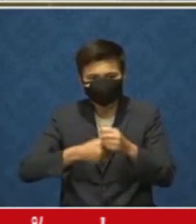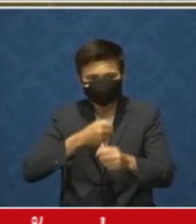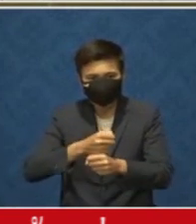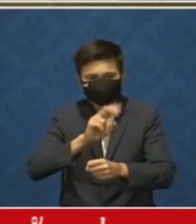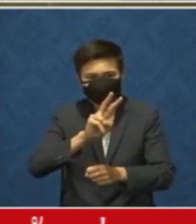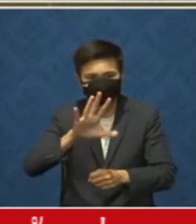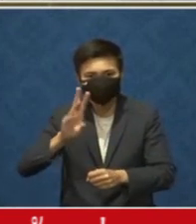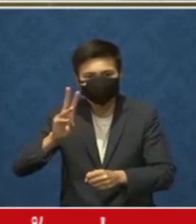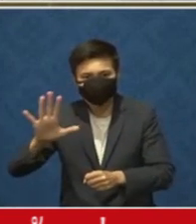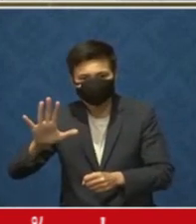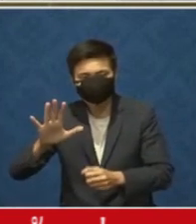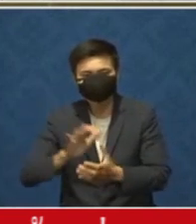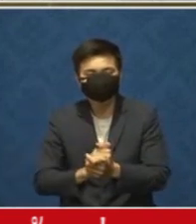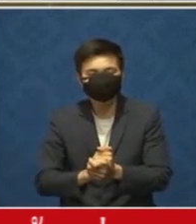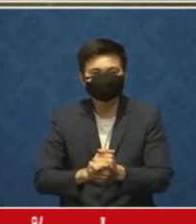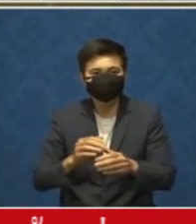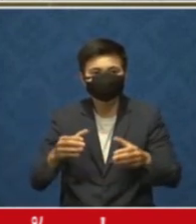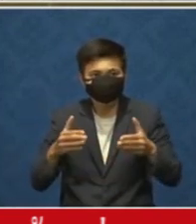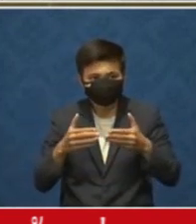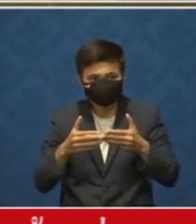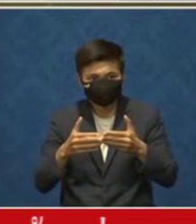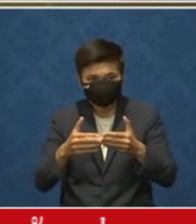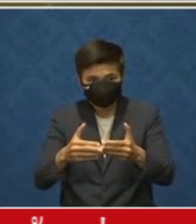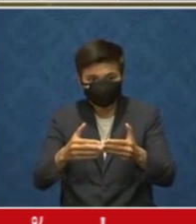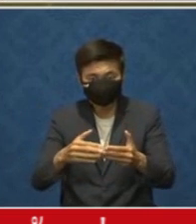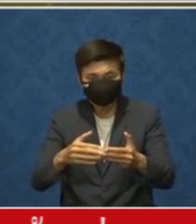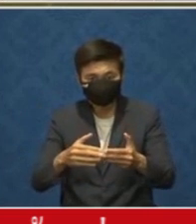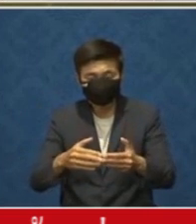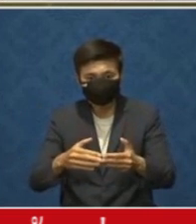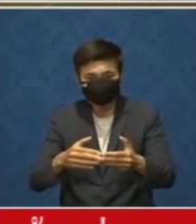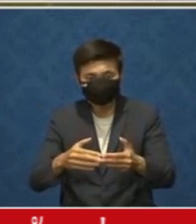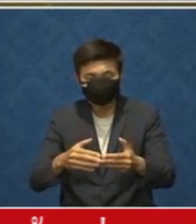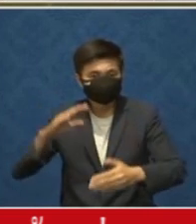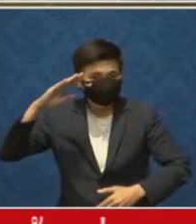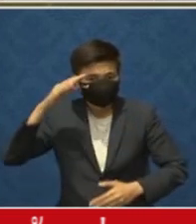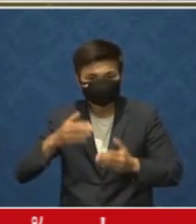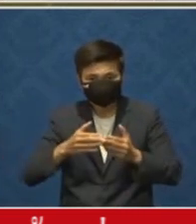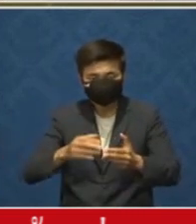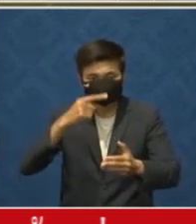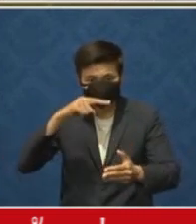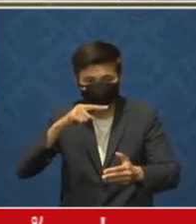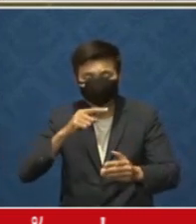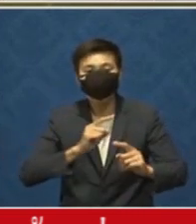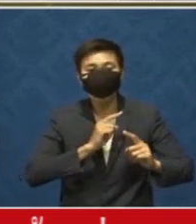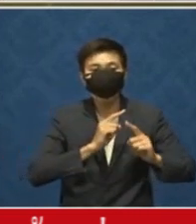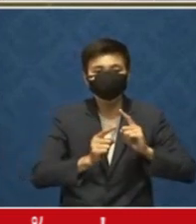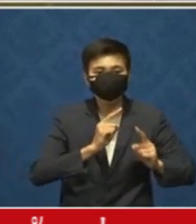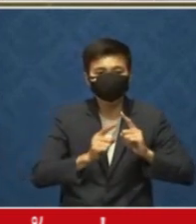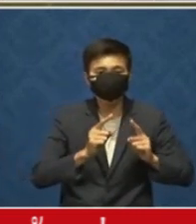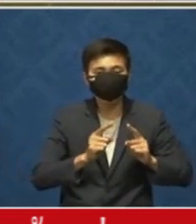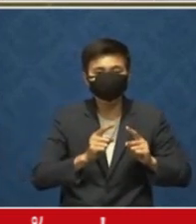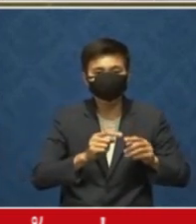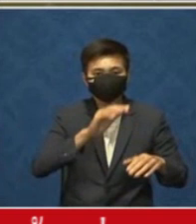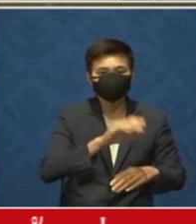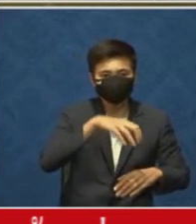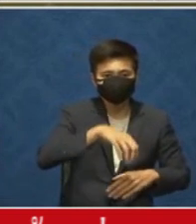2565กองทัพเรือไทยได้มีการหาลือกับบริษัท CSOC ก็คือ China